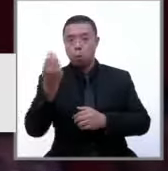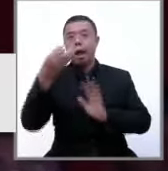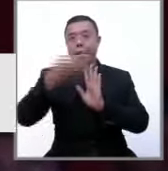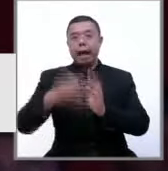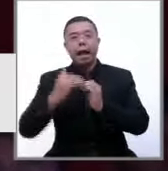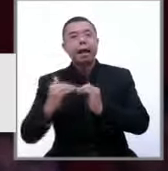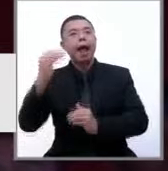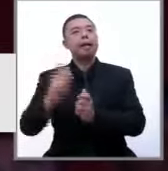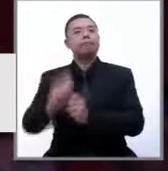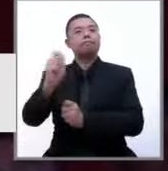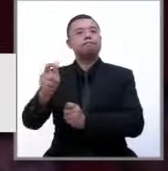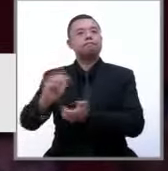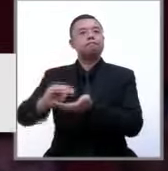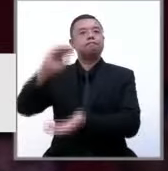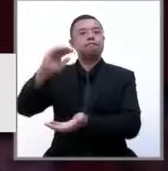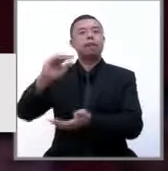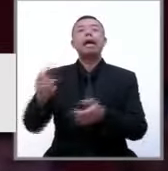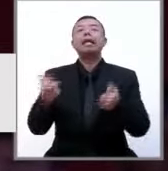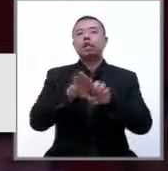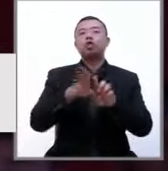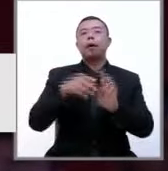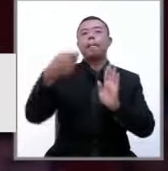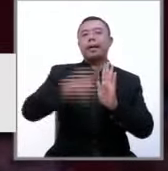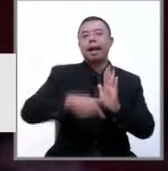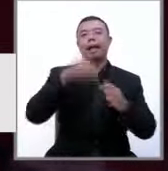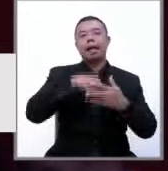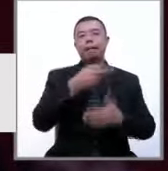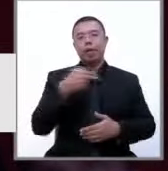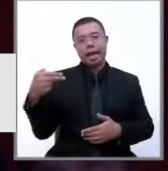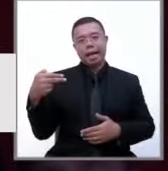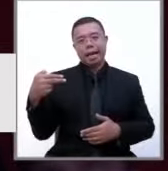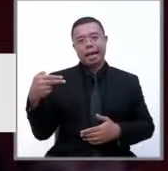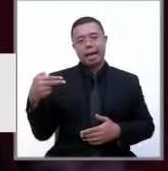ditingkatkan sesuai dengan kekuatan fiskal di dalam